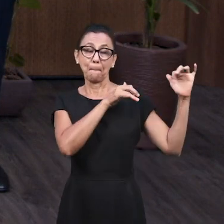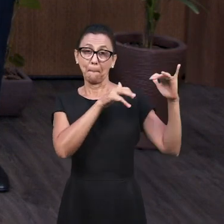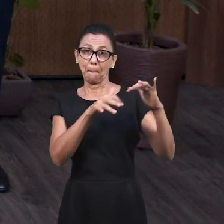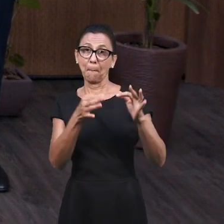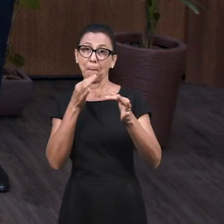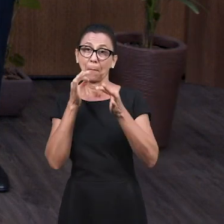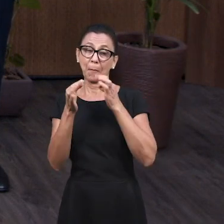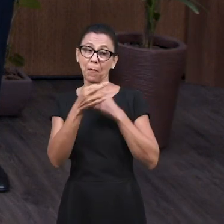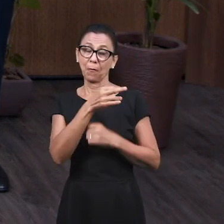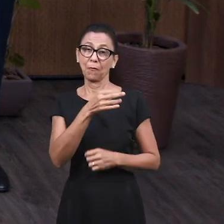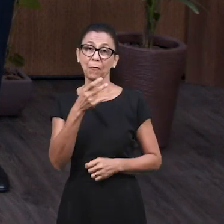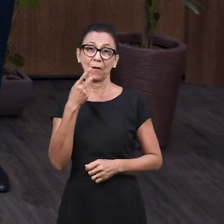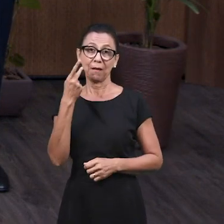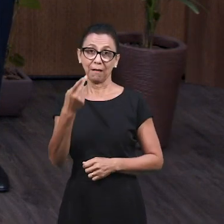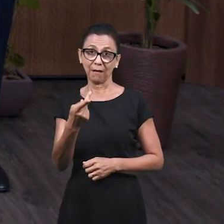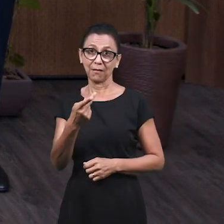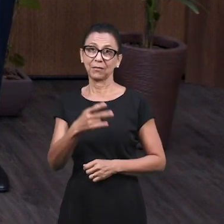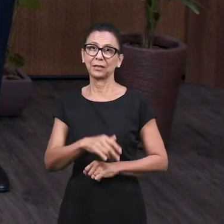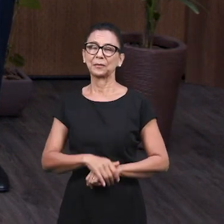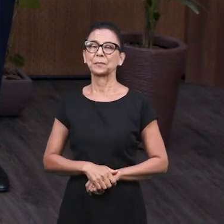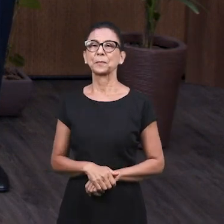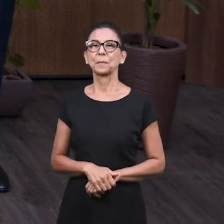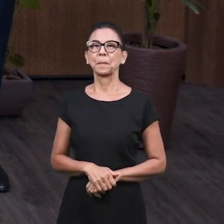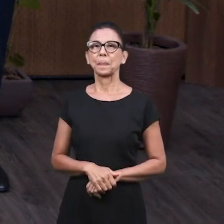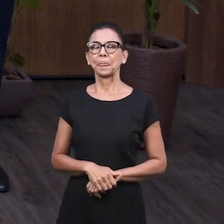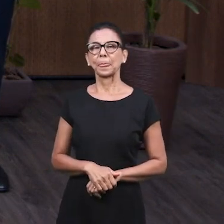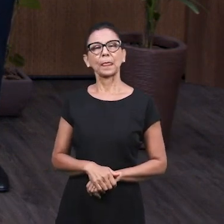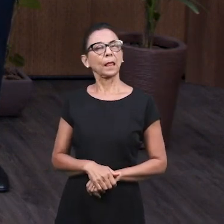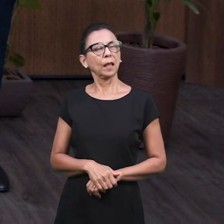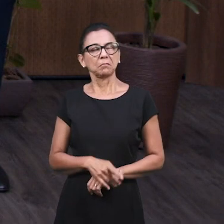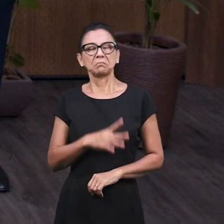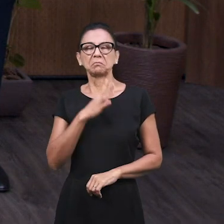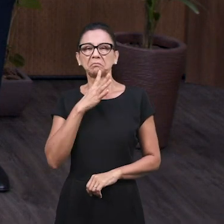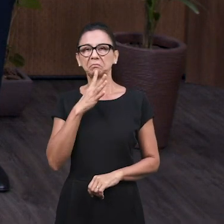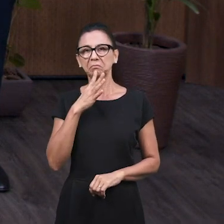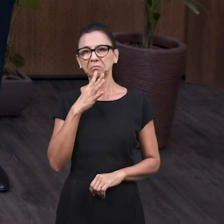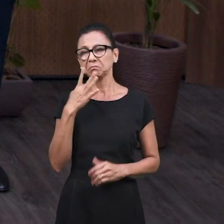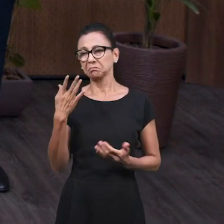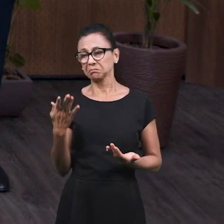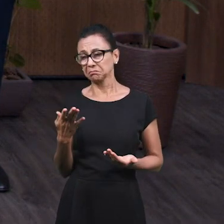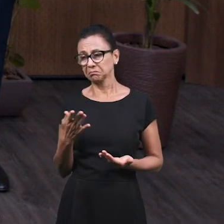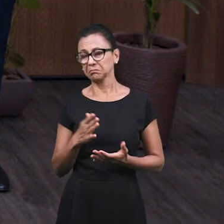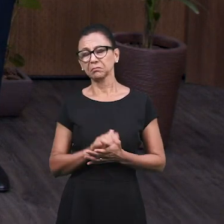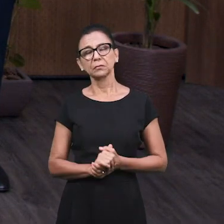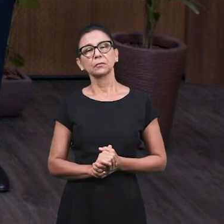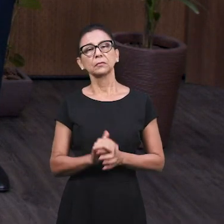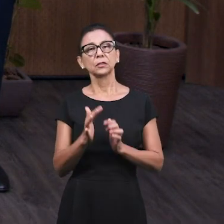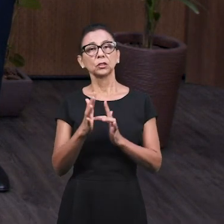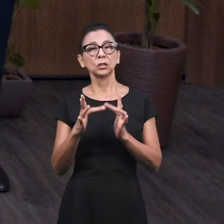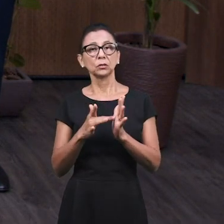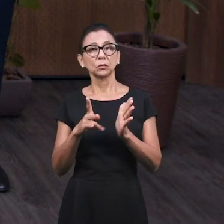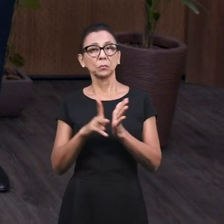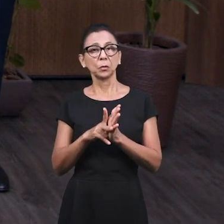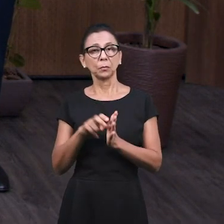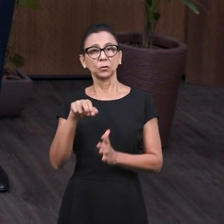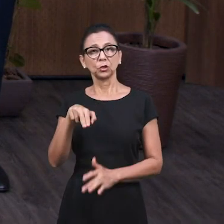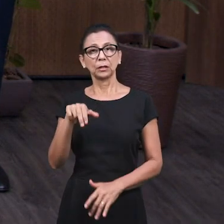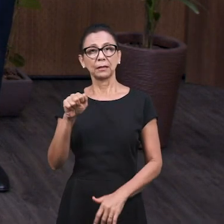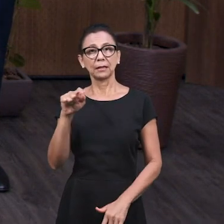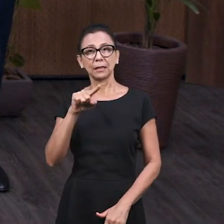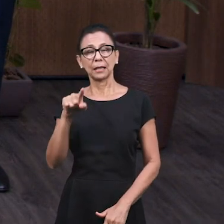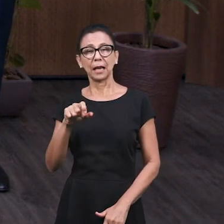qui qualifiait le Seigneur Jésus simplement comme Jésus de Nazareth, en citant